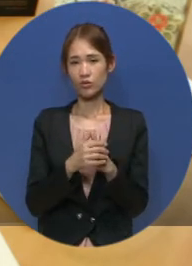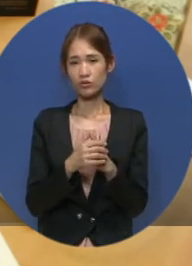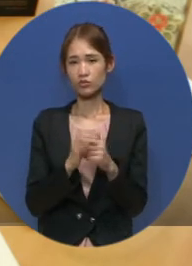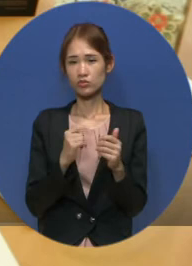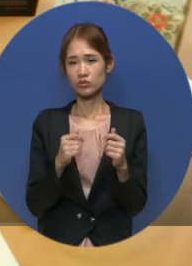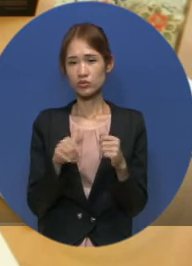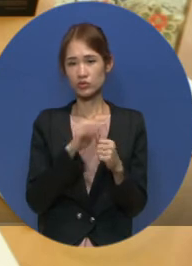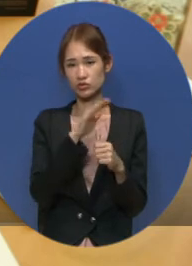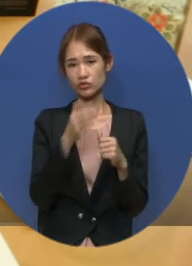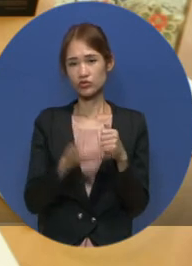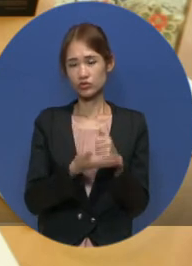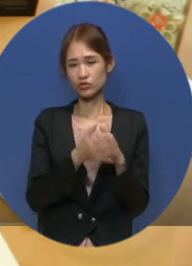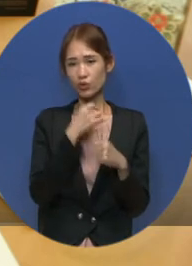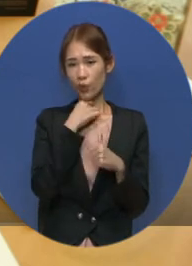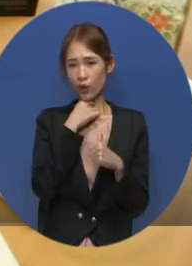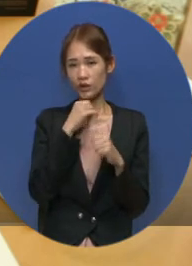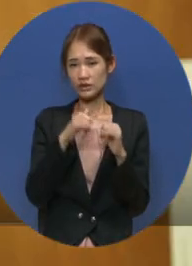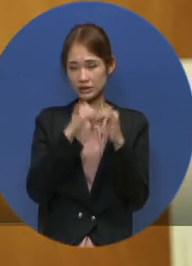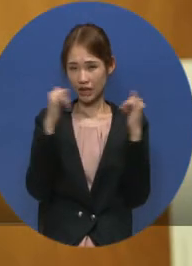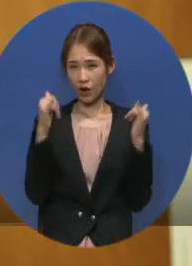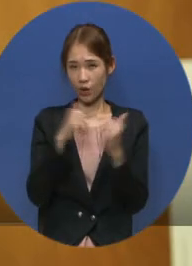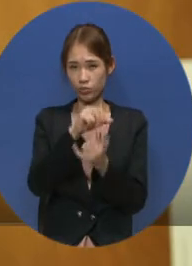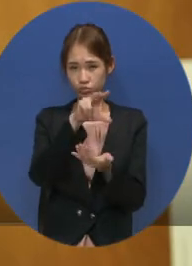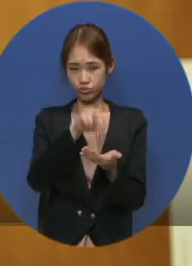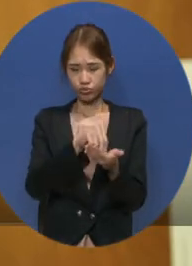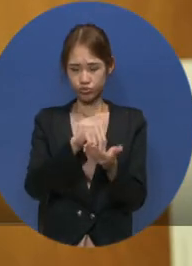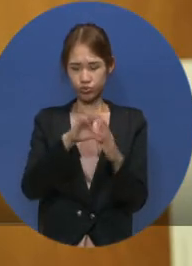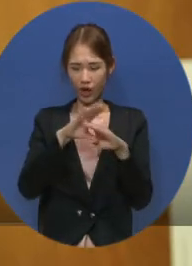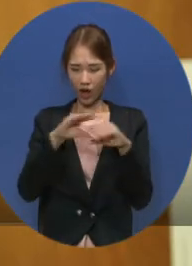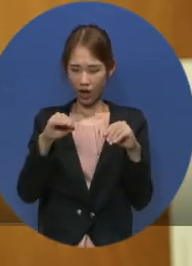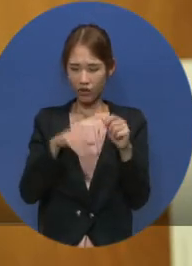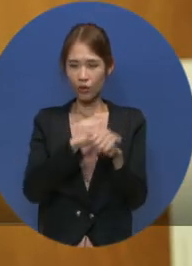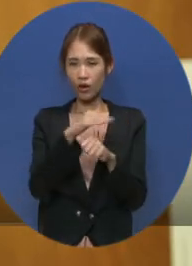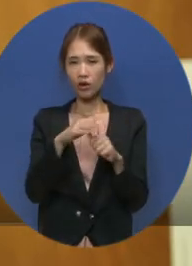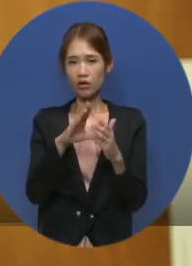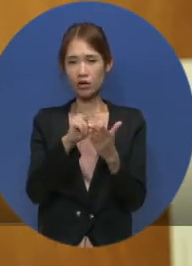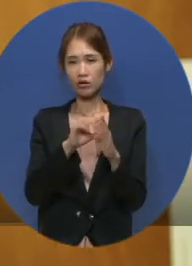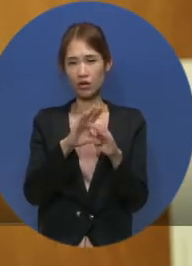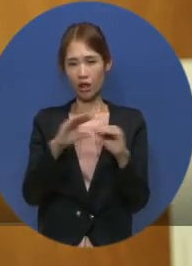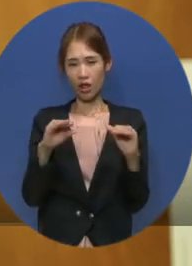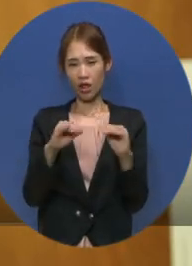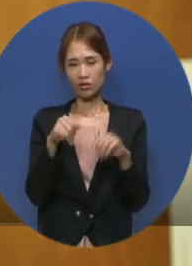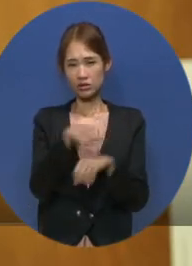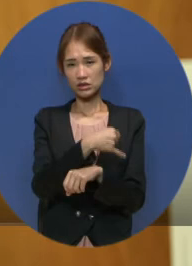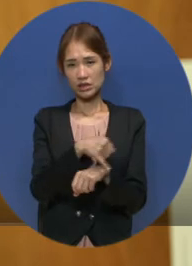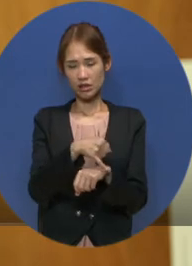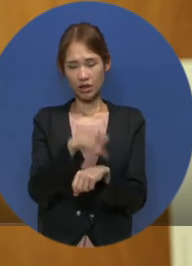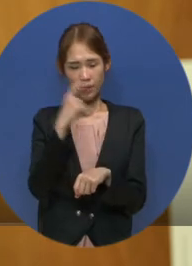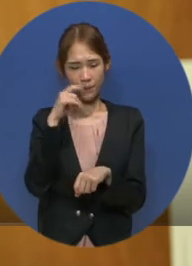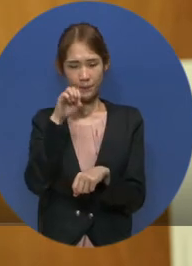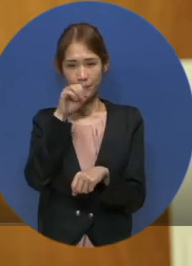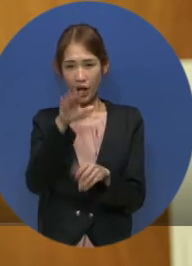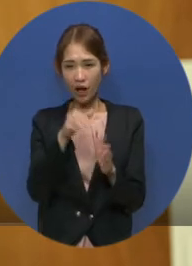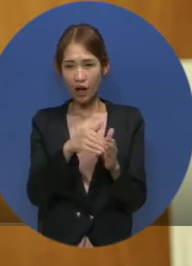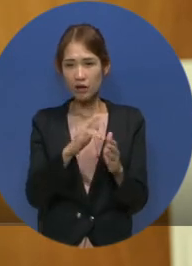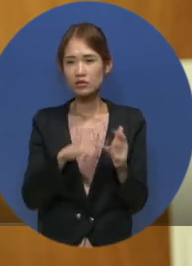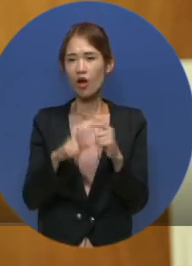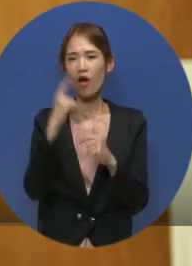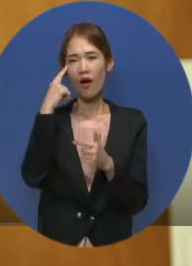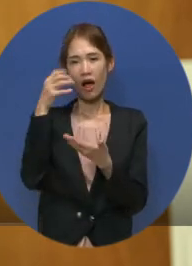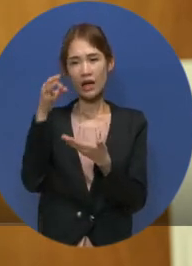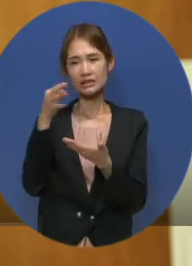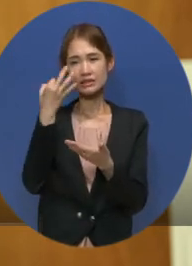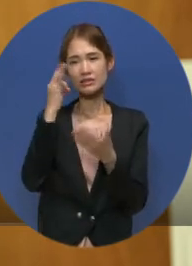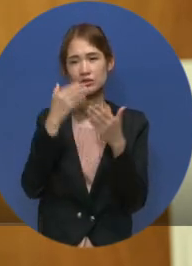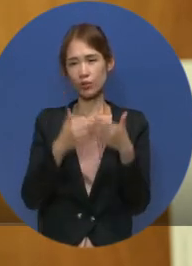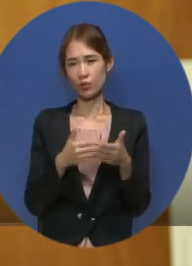이외에 저희가 추구하는 그런 소셜 밸류, 사회적인 문제와 환경적인 문제를 해결하는 디자인이라고 했을 때 더 많은 가치를 인정해